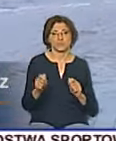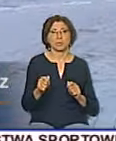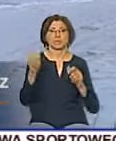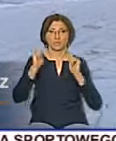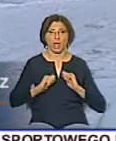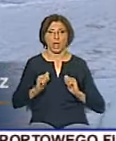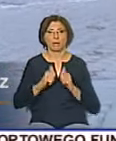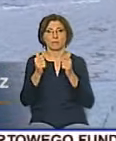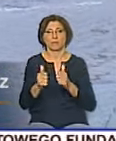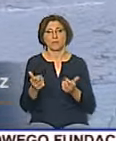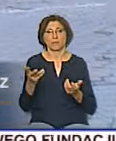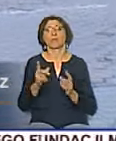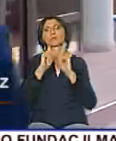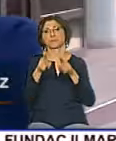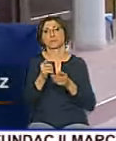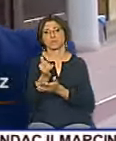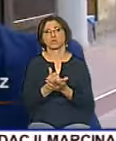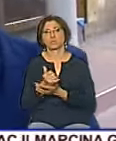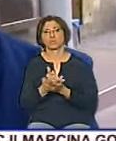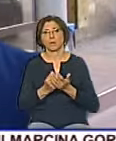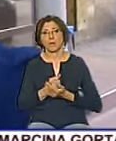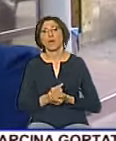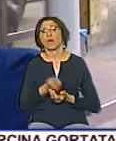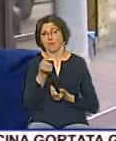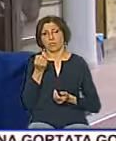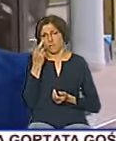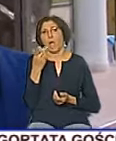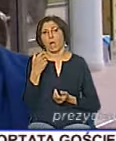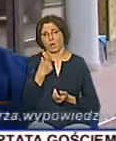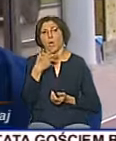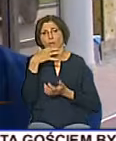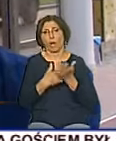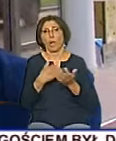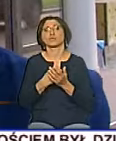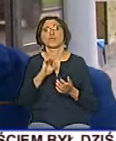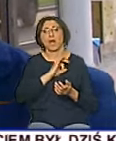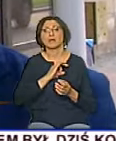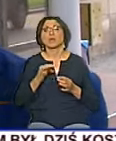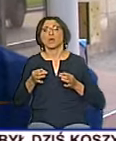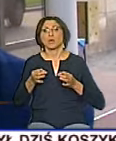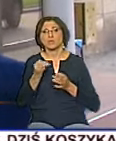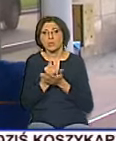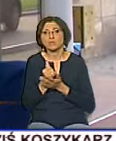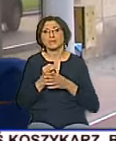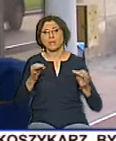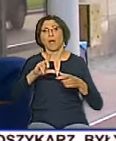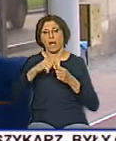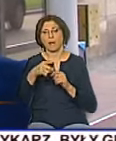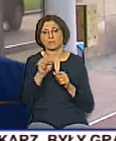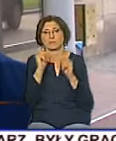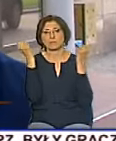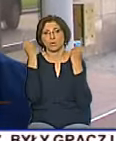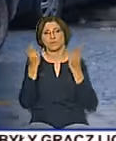odwieźli od polecenie służbowe generalnie korzystamy z naszego służbowego samochodu ale zdarzają się też